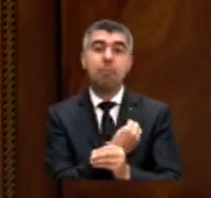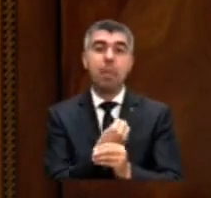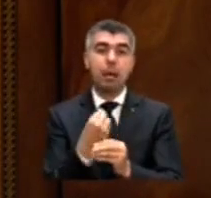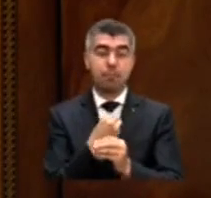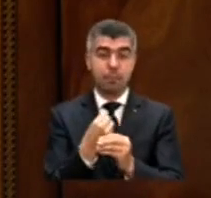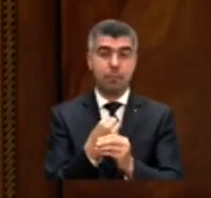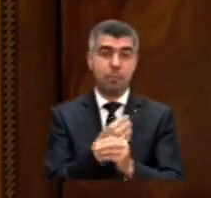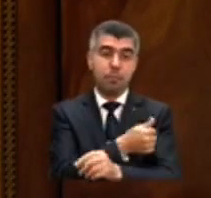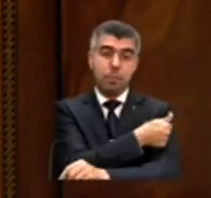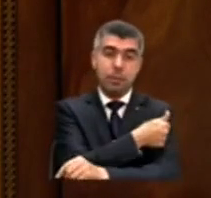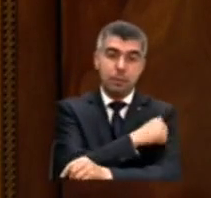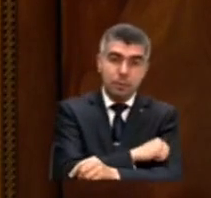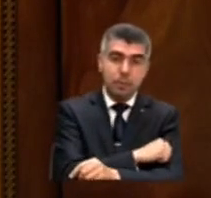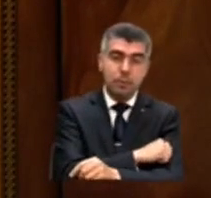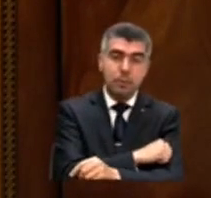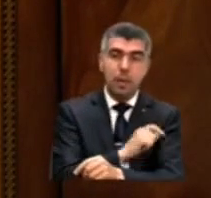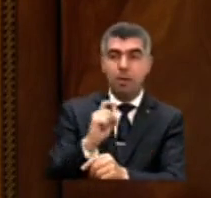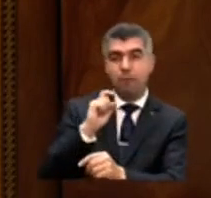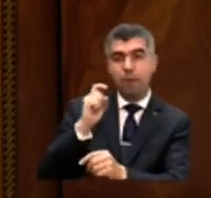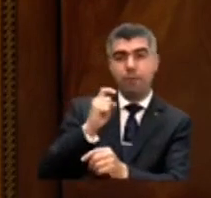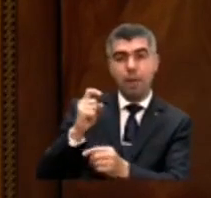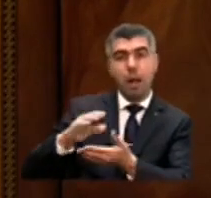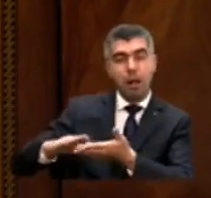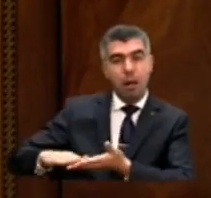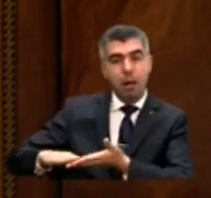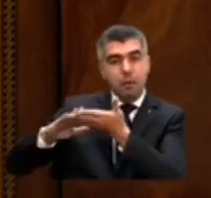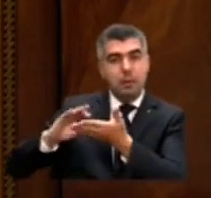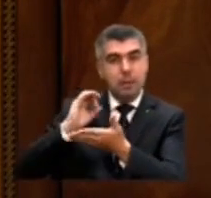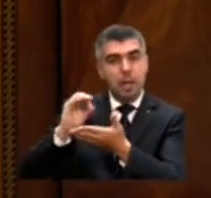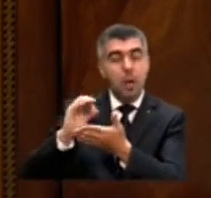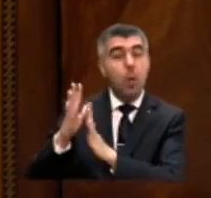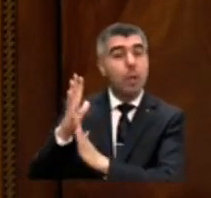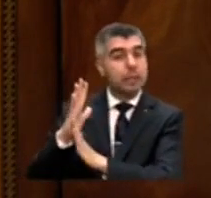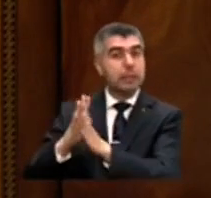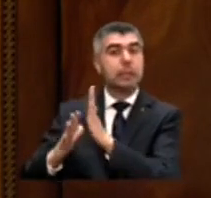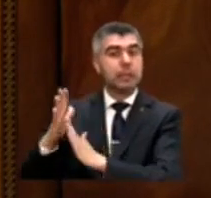مراجعة وضعيتهم وفقا لكفاءتهم وتضحياتهم